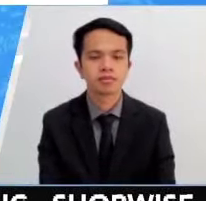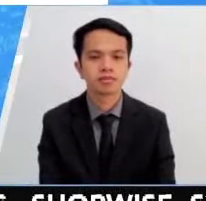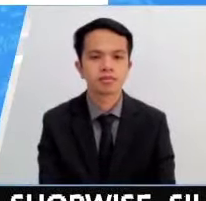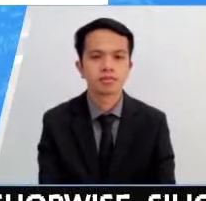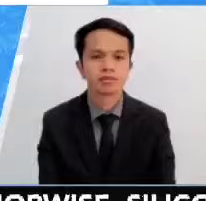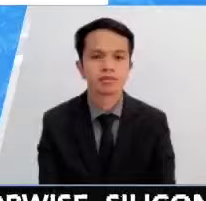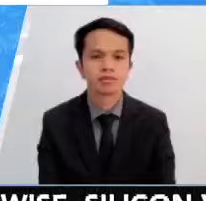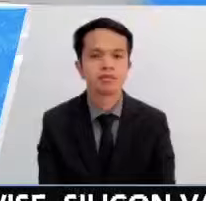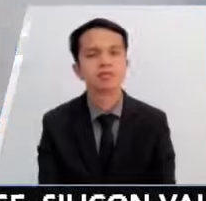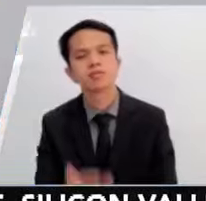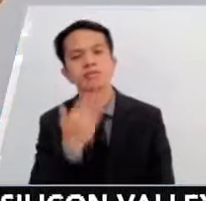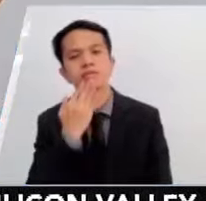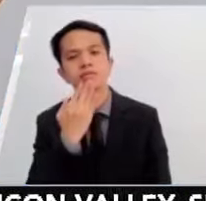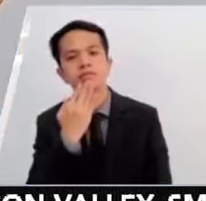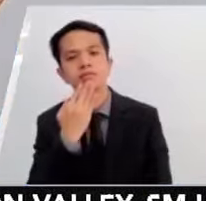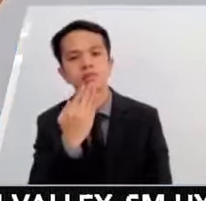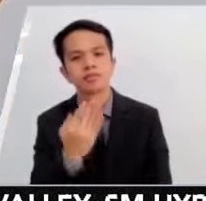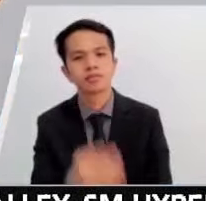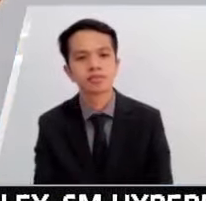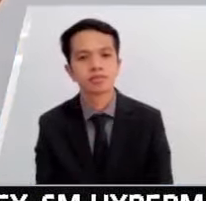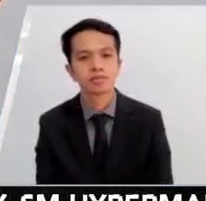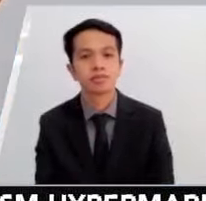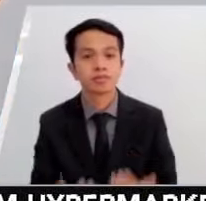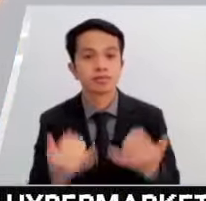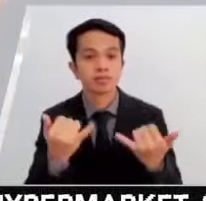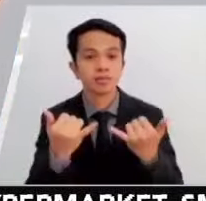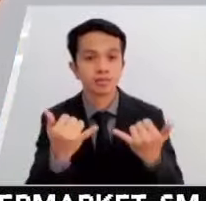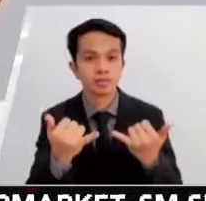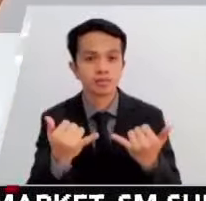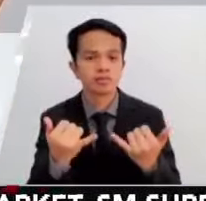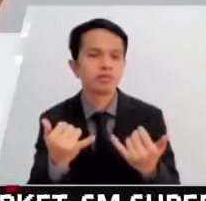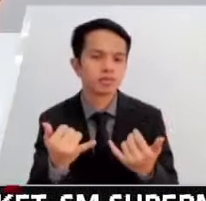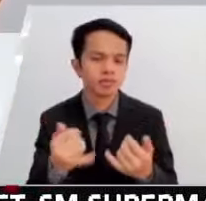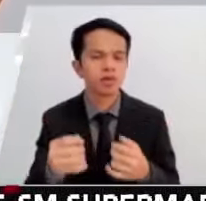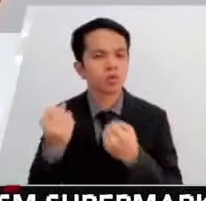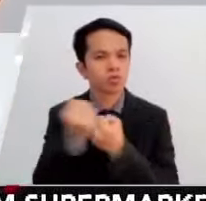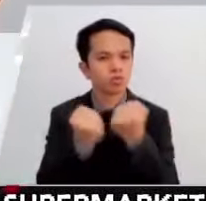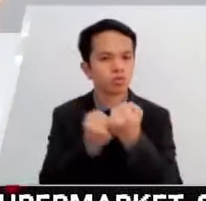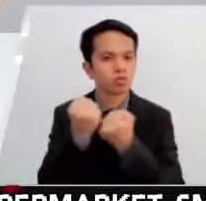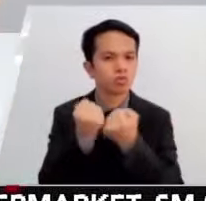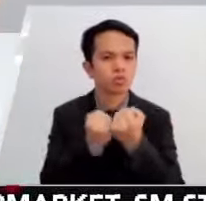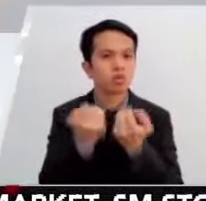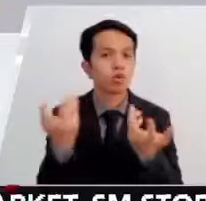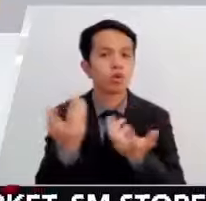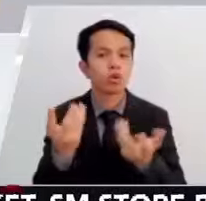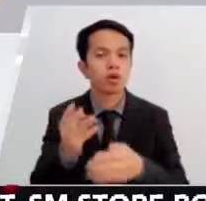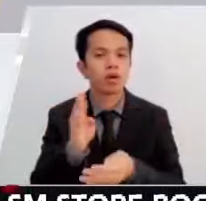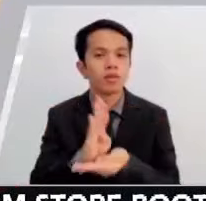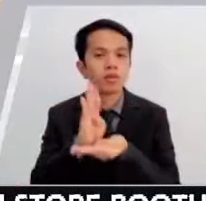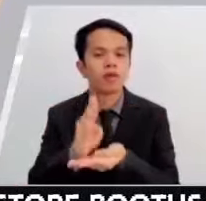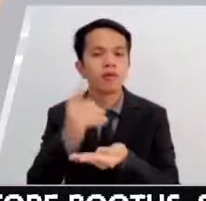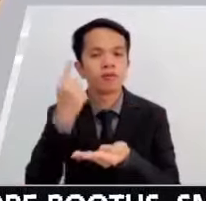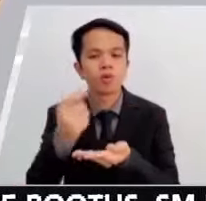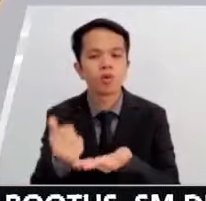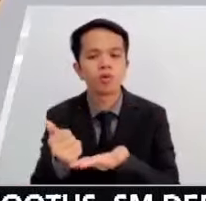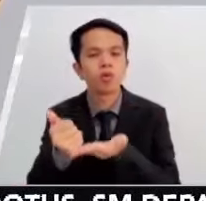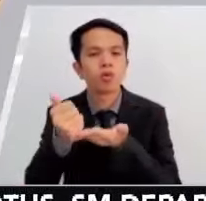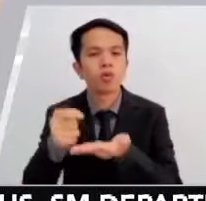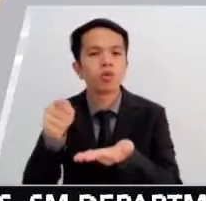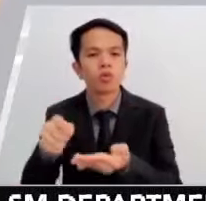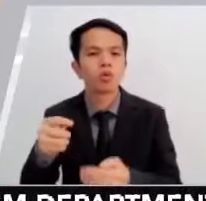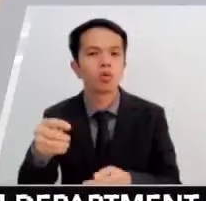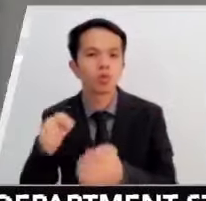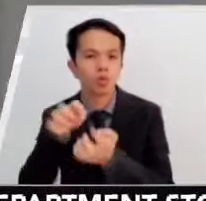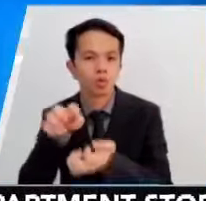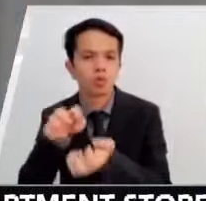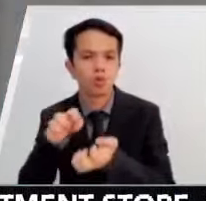Salamat, Rafi. Bayanihan ang ipinamalas ng ilang residente sa Boracay para mailigtas ang isang asong na hit and run. Ayon